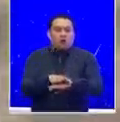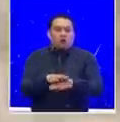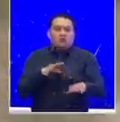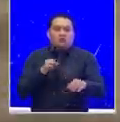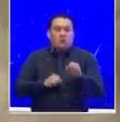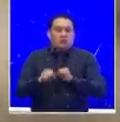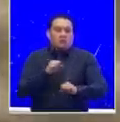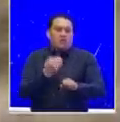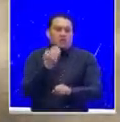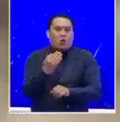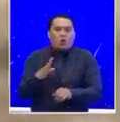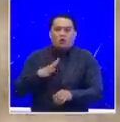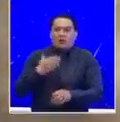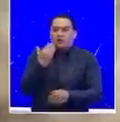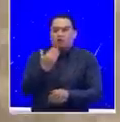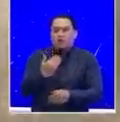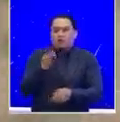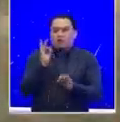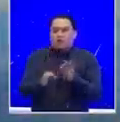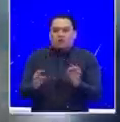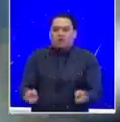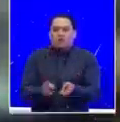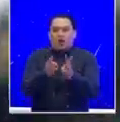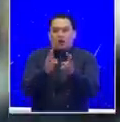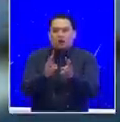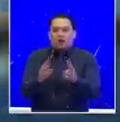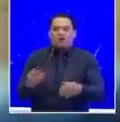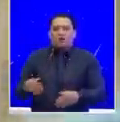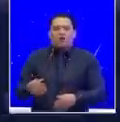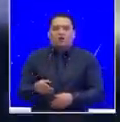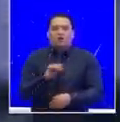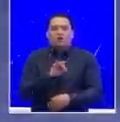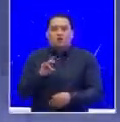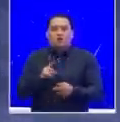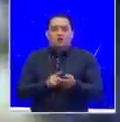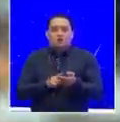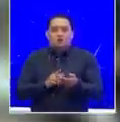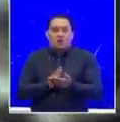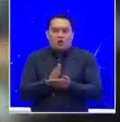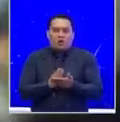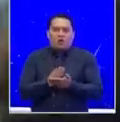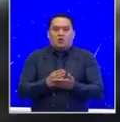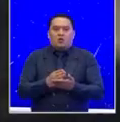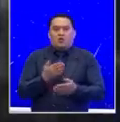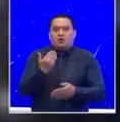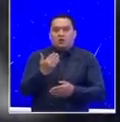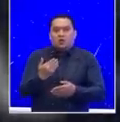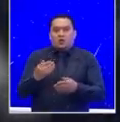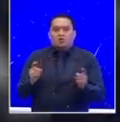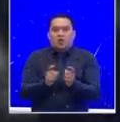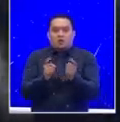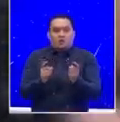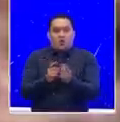сопротивление. Причем один из задержанных поджигает мотоцикл. В это время инспектор его оттаскивает от мотоцикла, и между